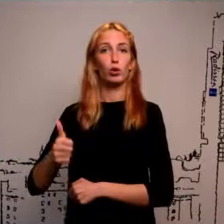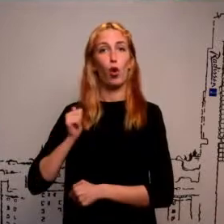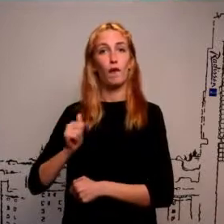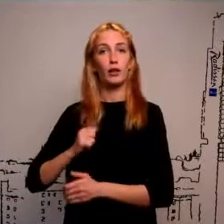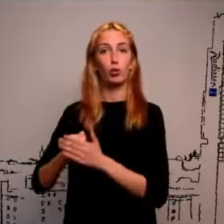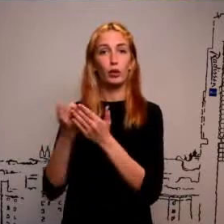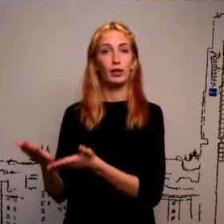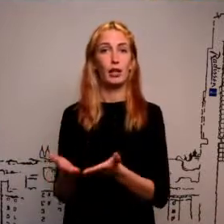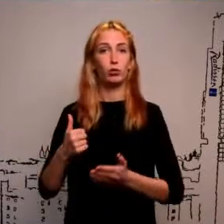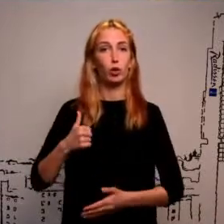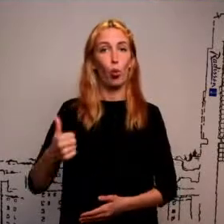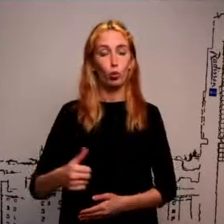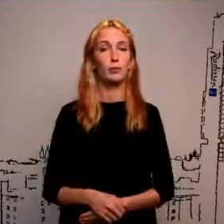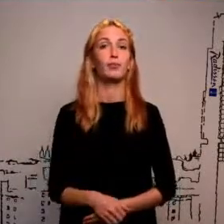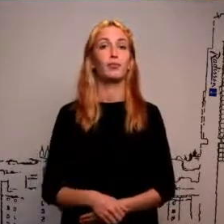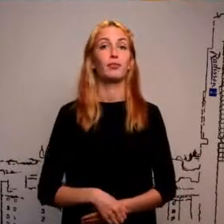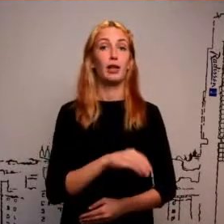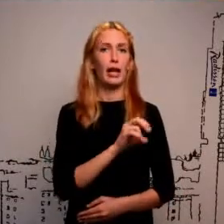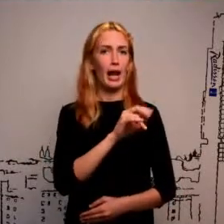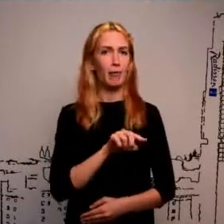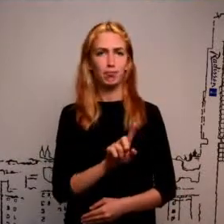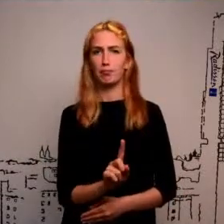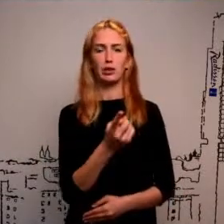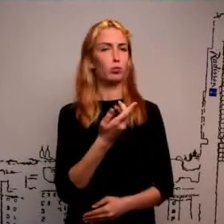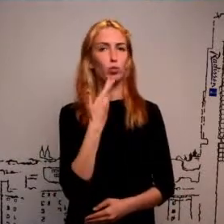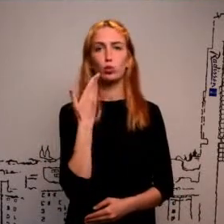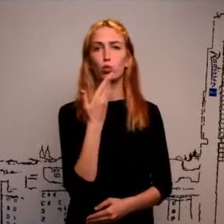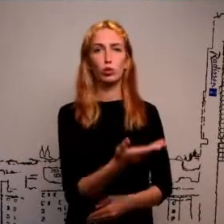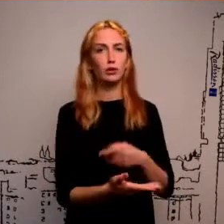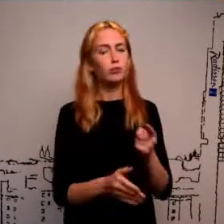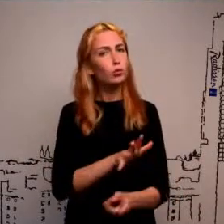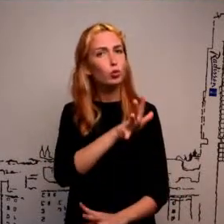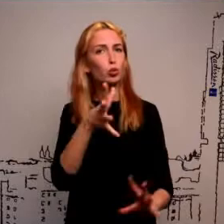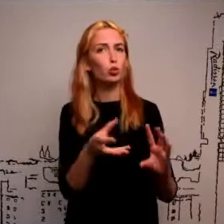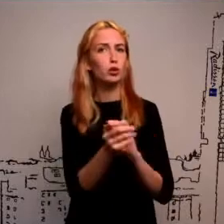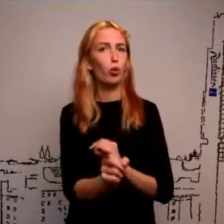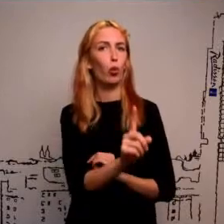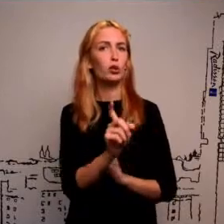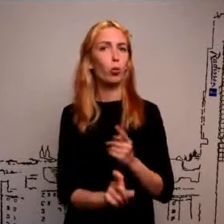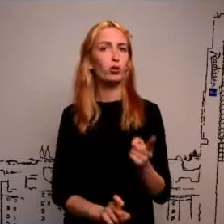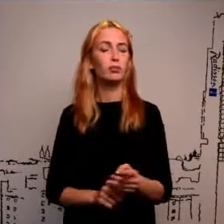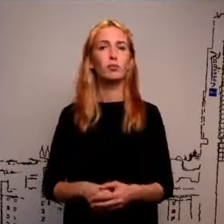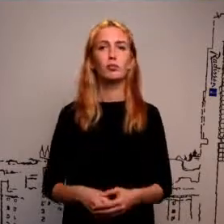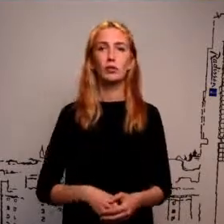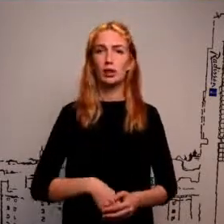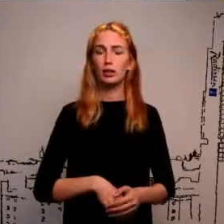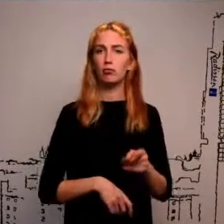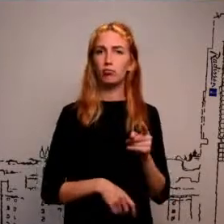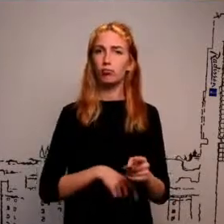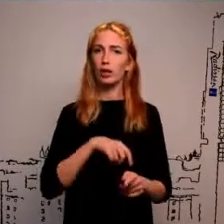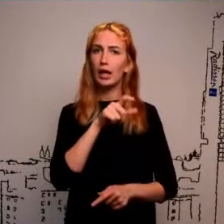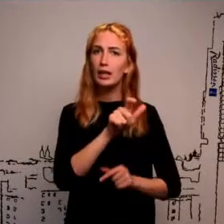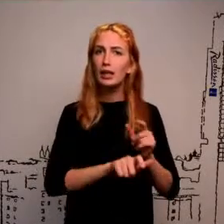alustaksin teist ja küsiksin väga üldiselt, et kui palju inimesed